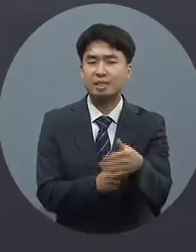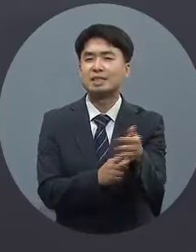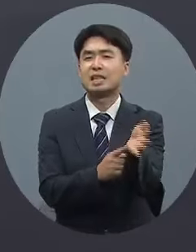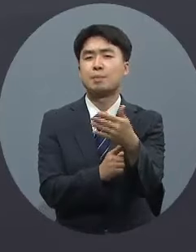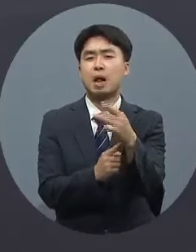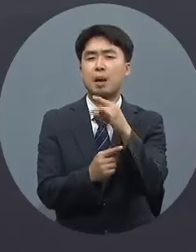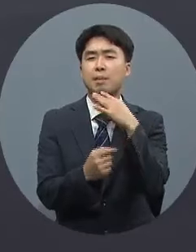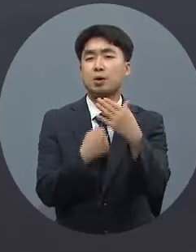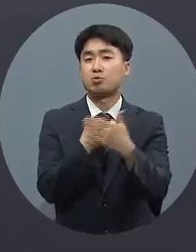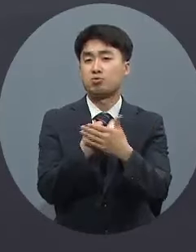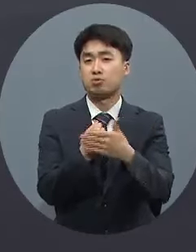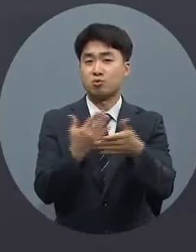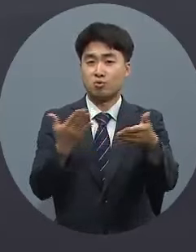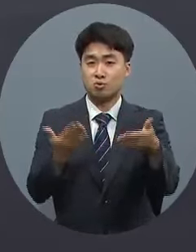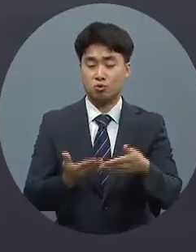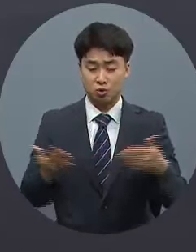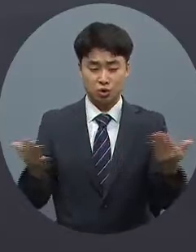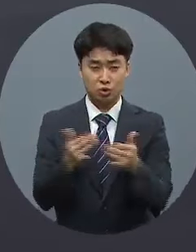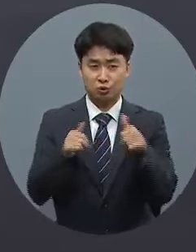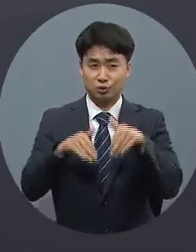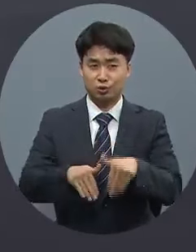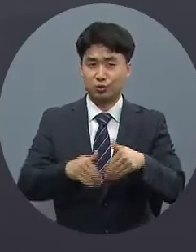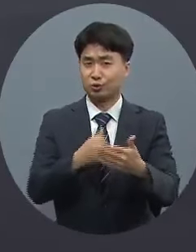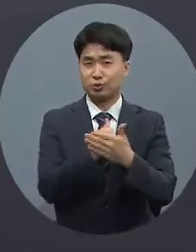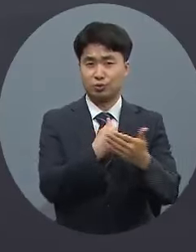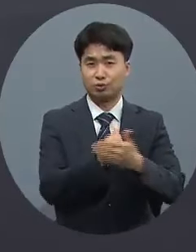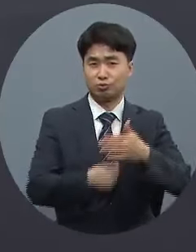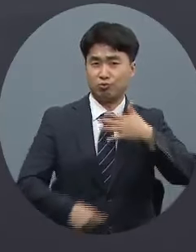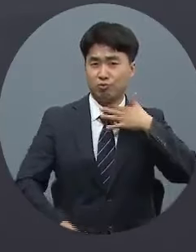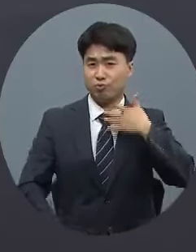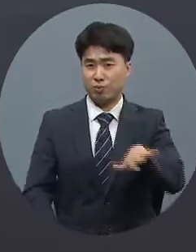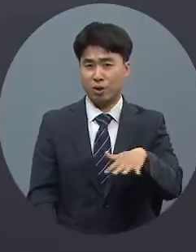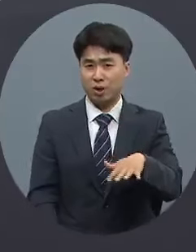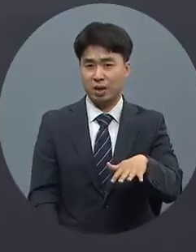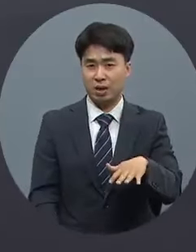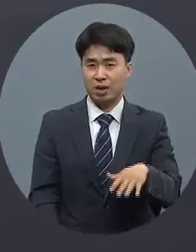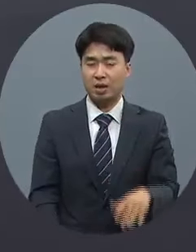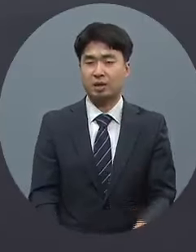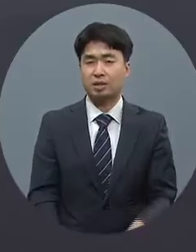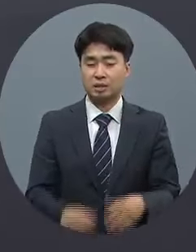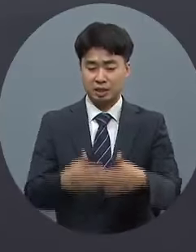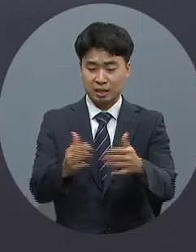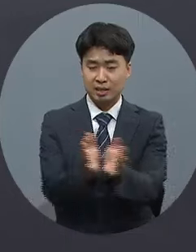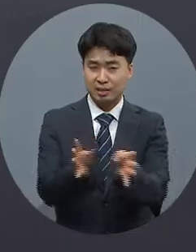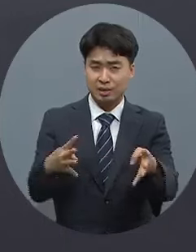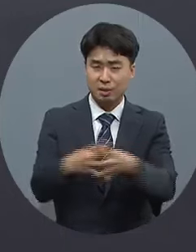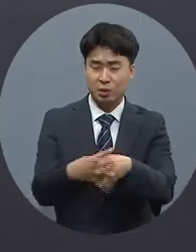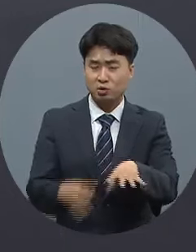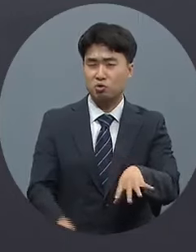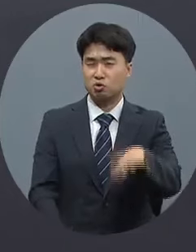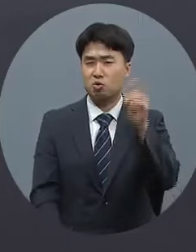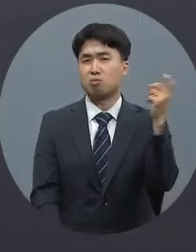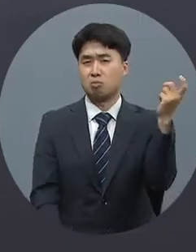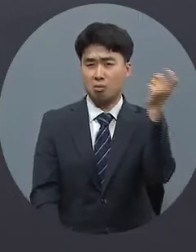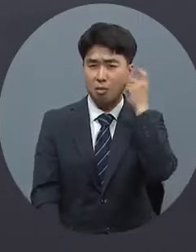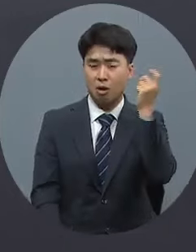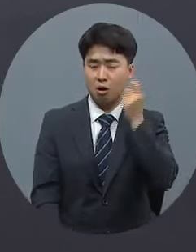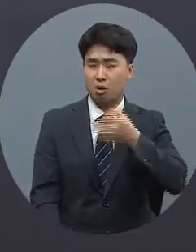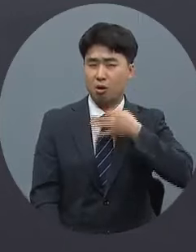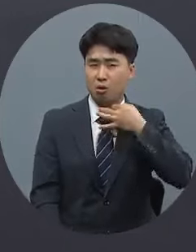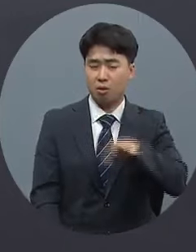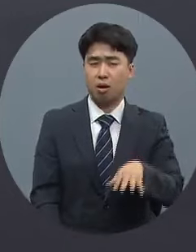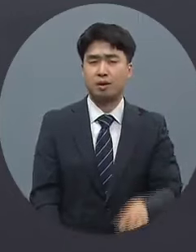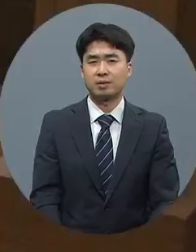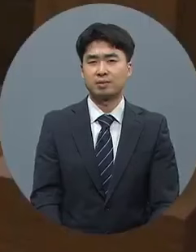지원은 하지만 직원이 출장을 나가 돕는 것은 본 적이 없고 이런 내용에 단체 협약이 있는 것도 몰랐다는 직원들도